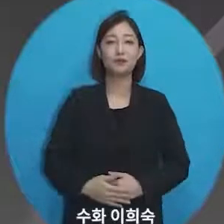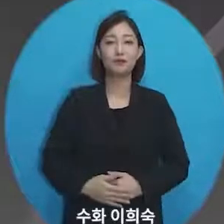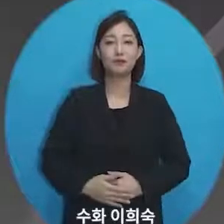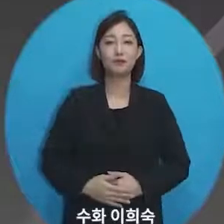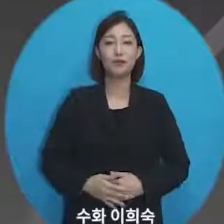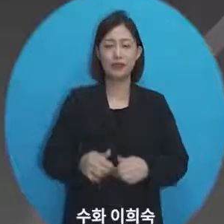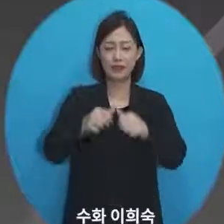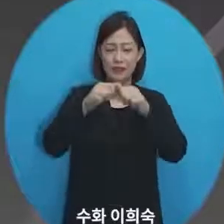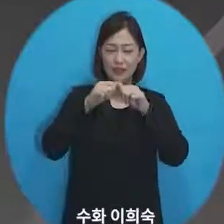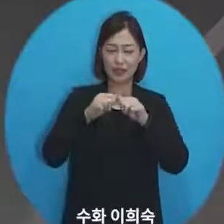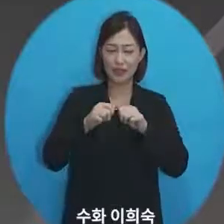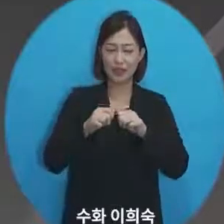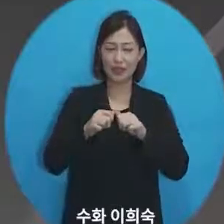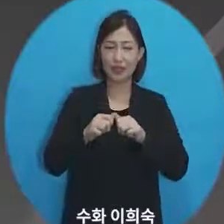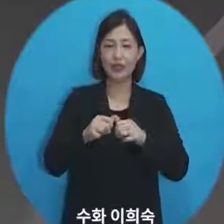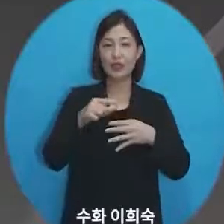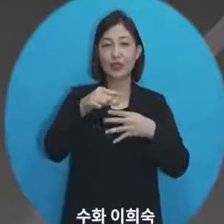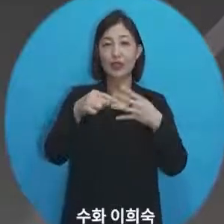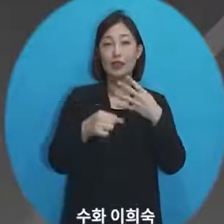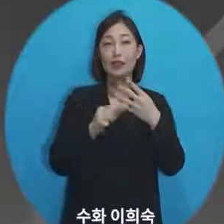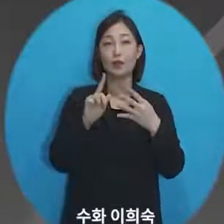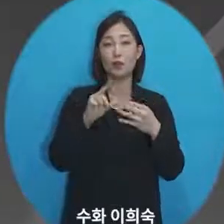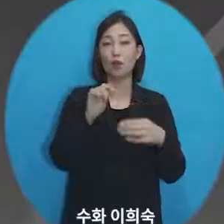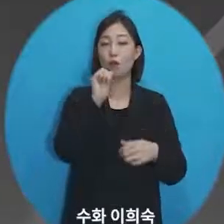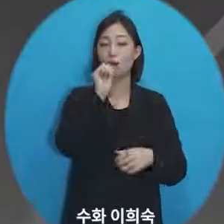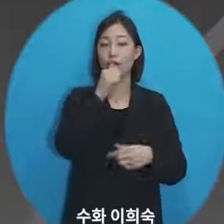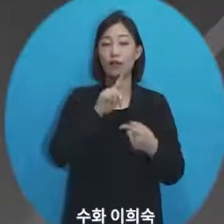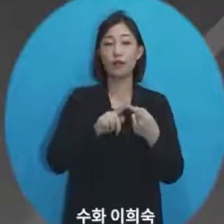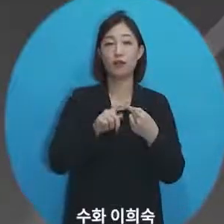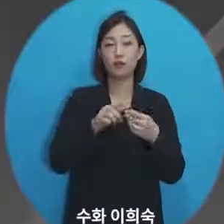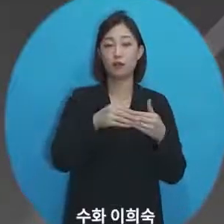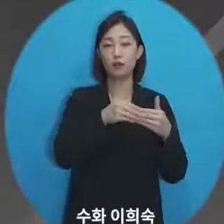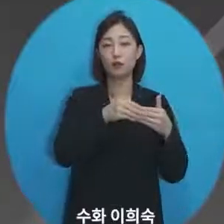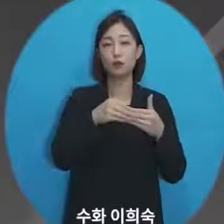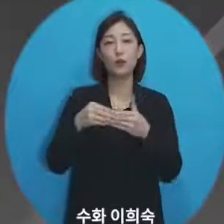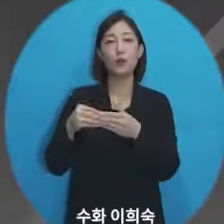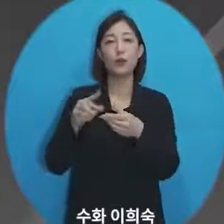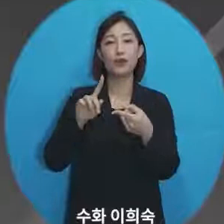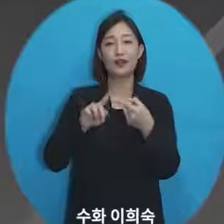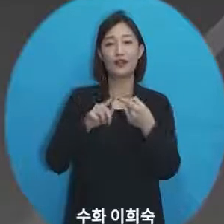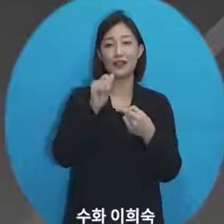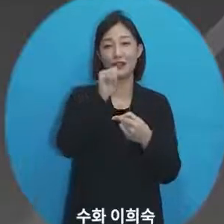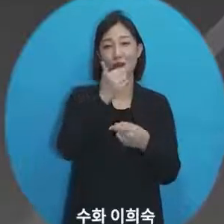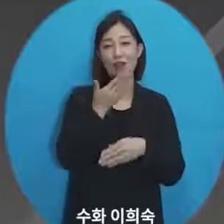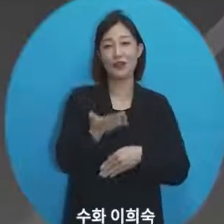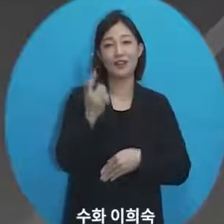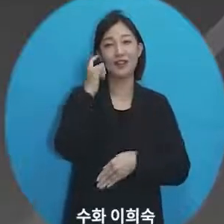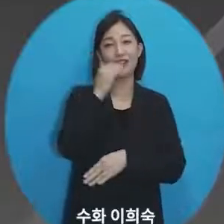됐는데요. 세부적으로는 안내 및 유도를 중심으로 말씀을 드리고자 합니다.